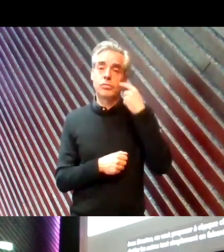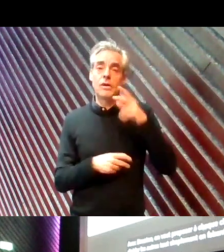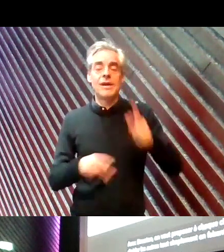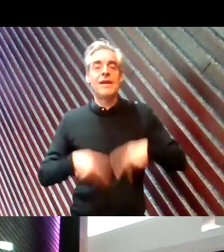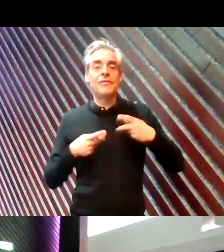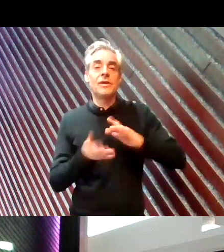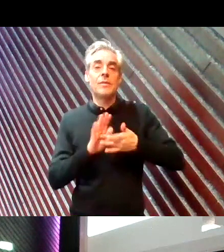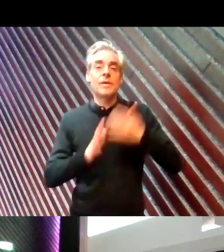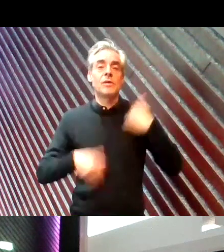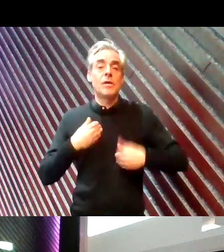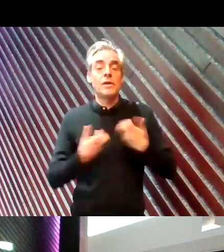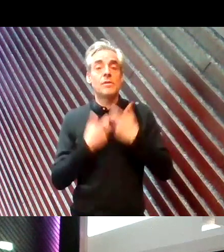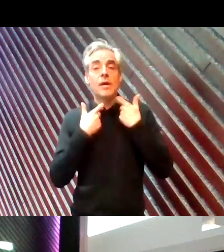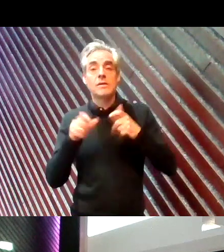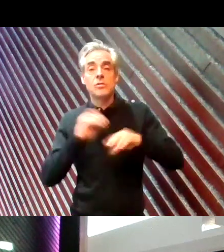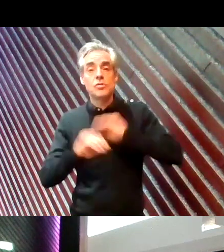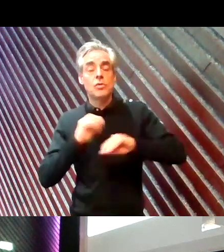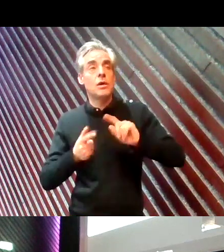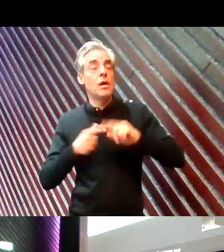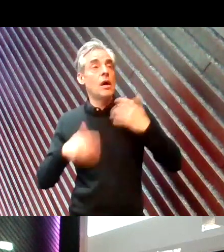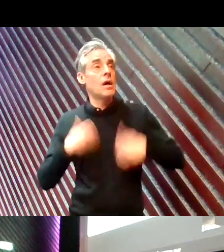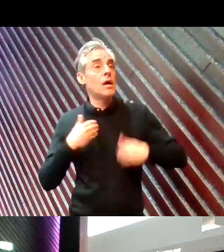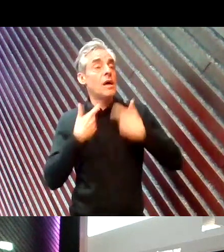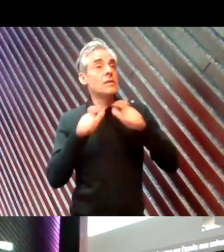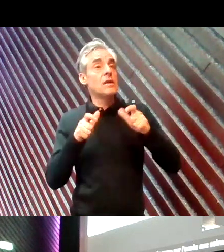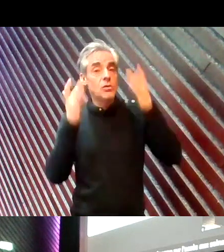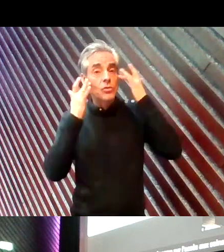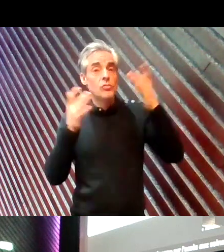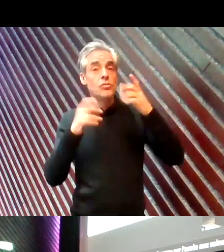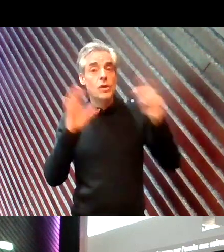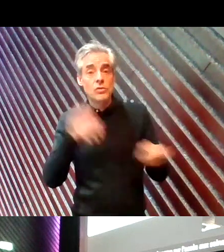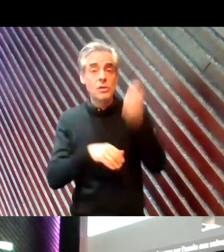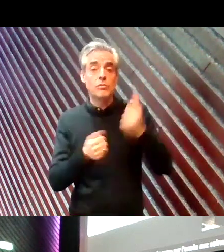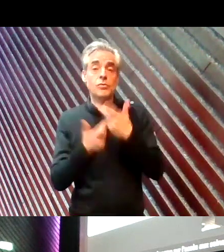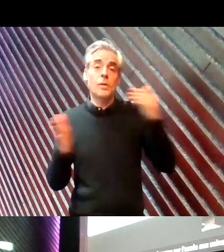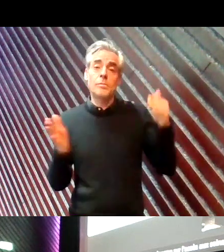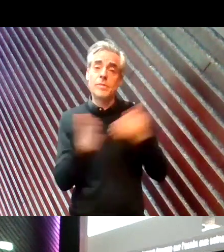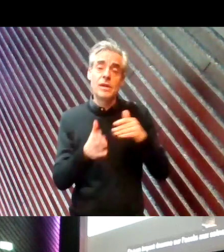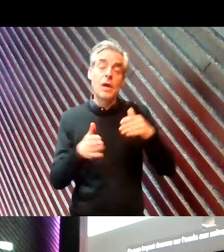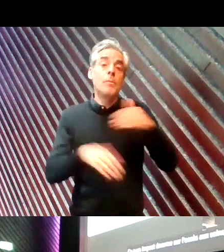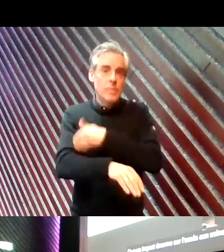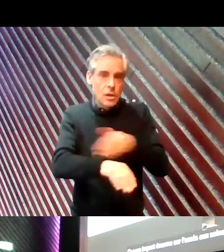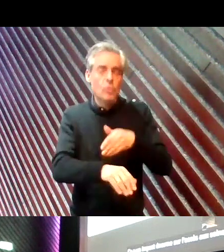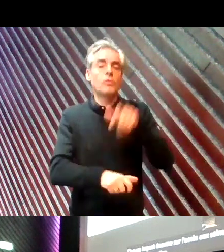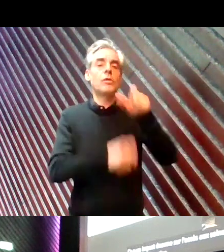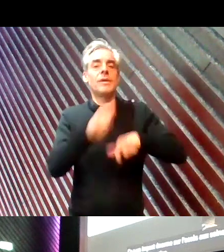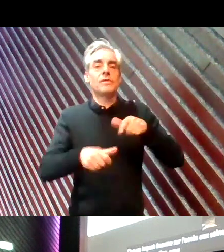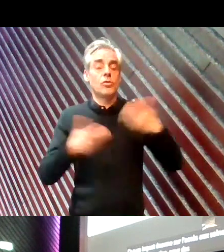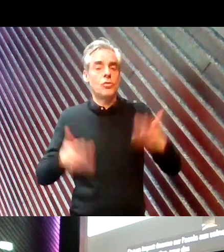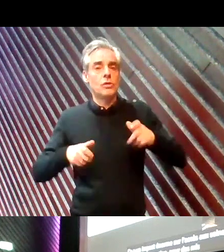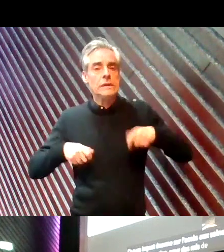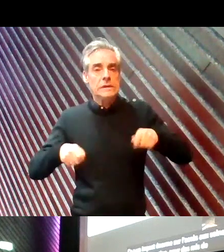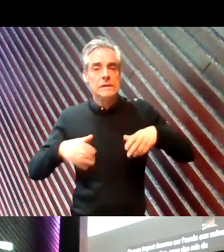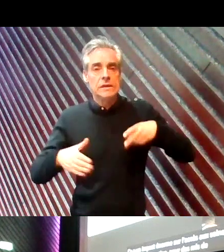sur l'accès aux soins, l'accès à la culture, l'accès à l'éducation pour des millions et des millions de personnes qui ont du mal aujourd'hui